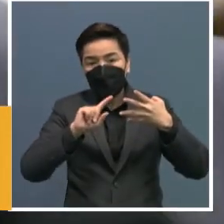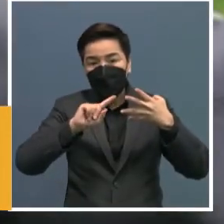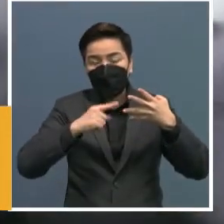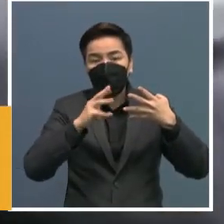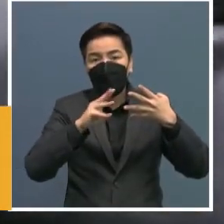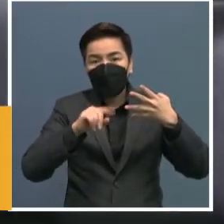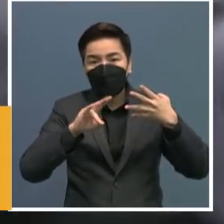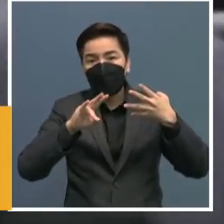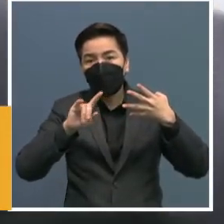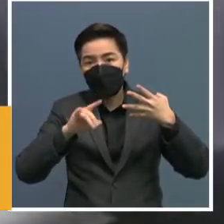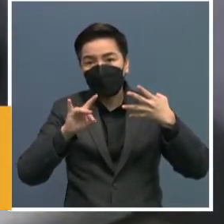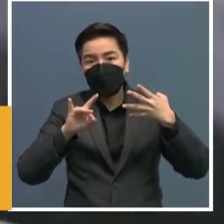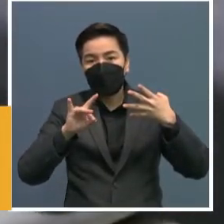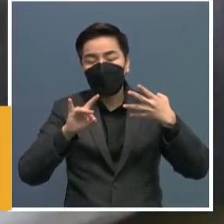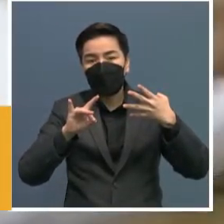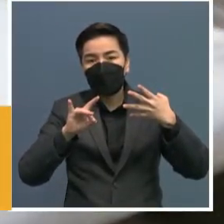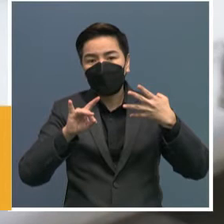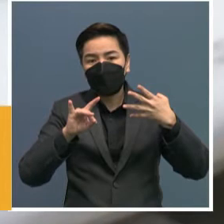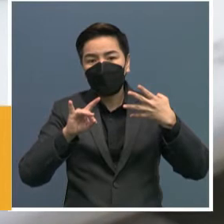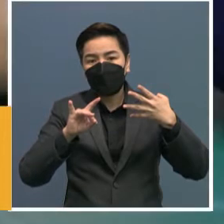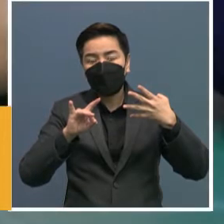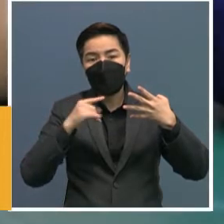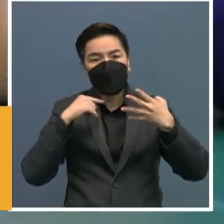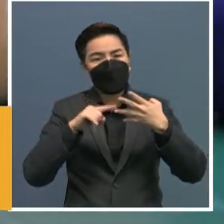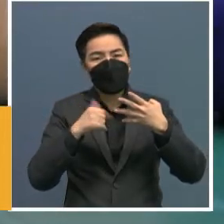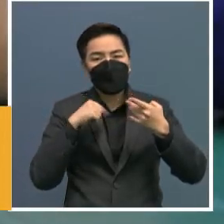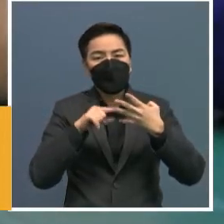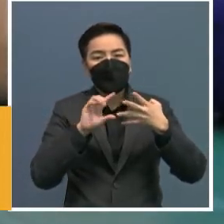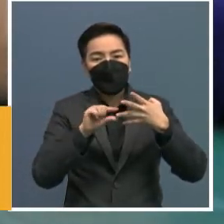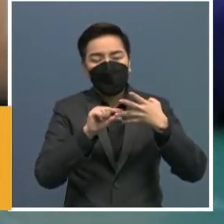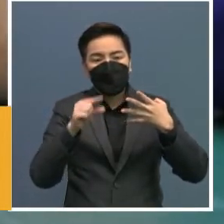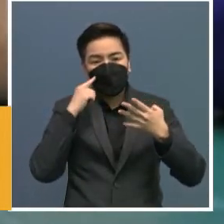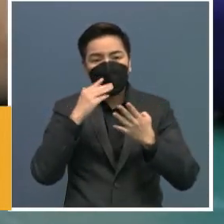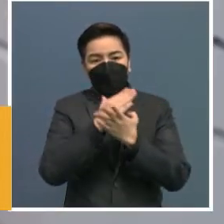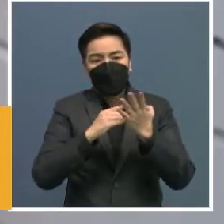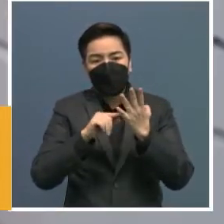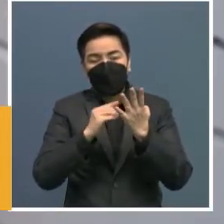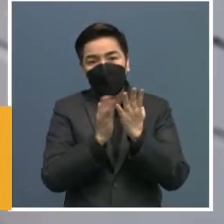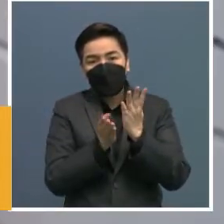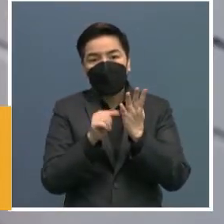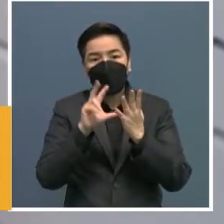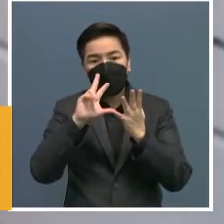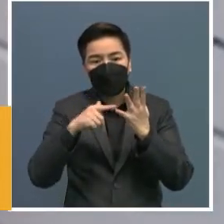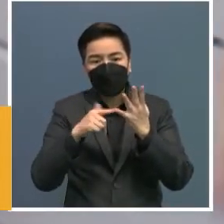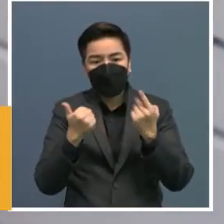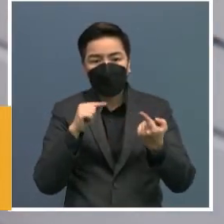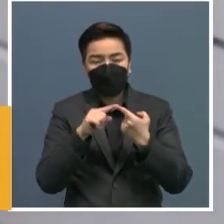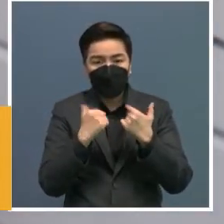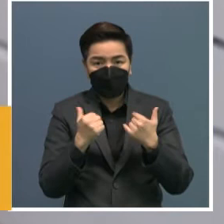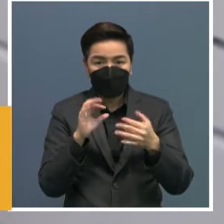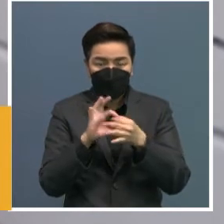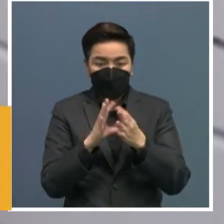คือตั้งแต่มิถุนายนกรกฎาคมจนถึงสิงหาคมนะคะก่อนที่จะไปครึ่งปีหลังอีก 3เดือนนั่นเองนะคะ